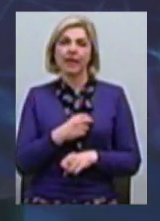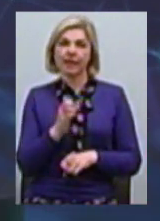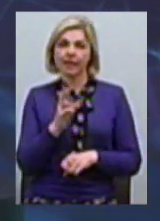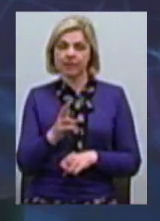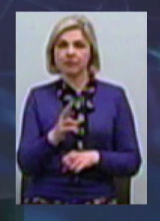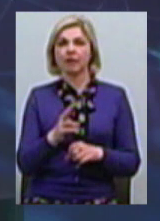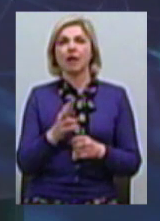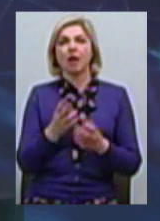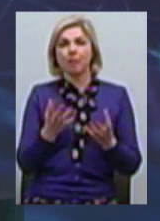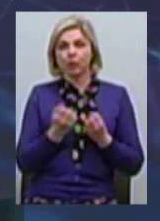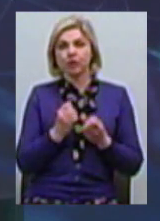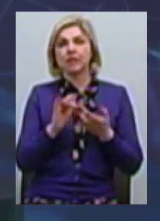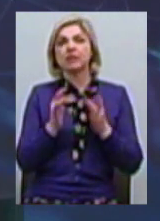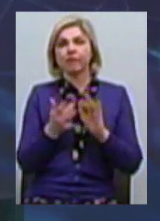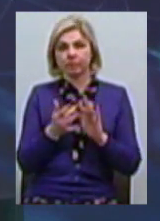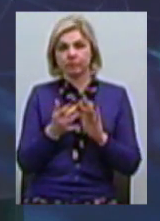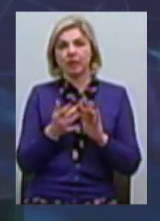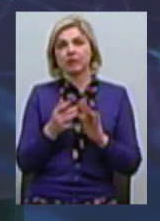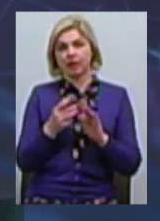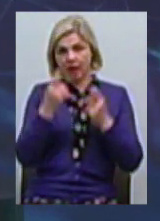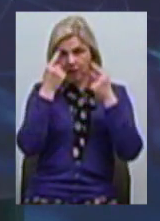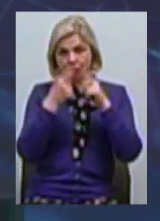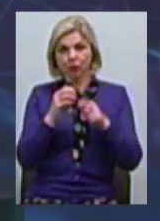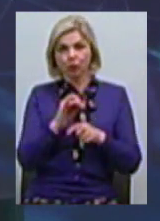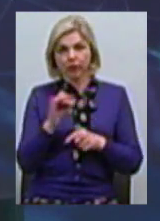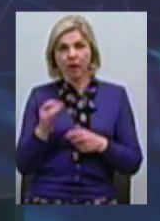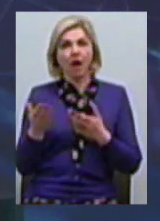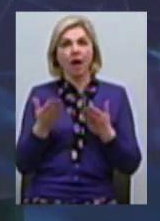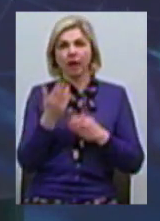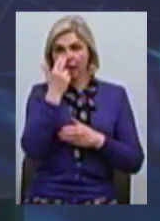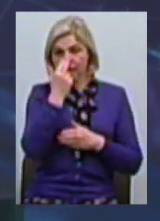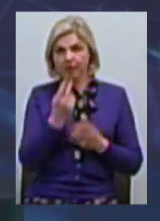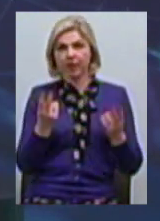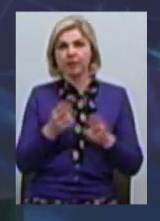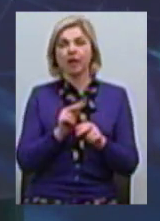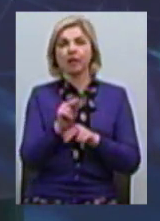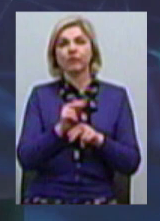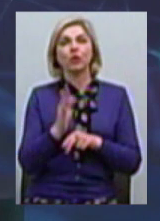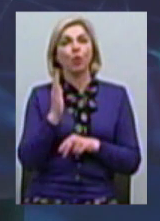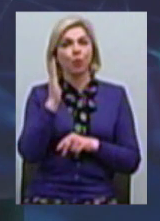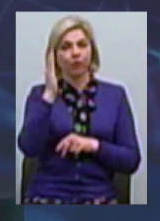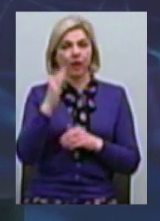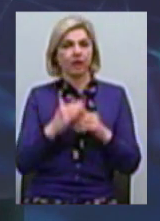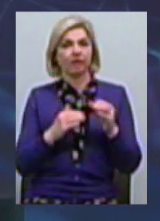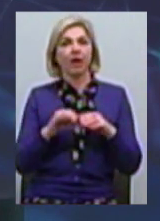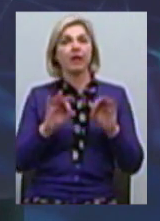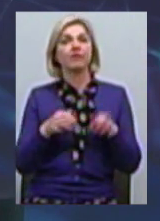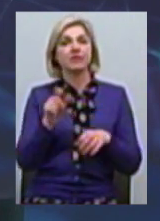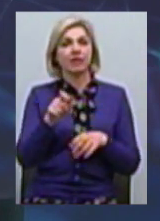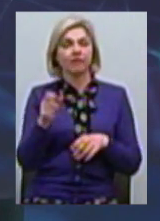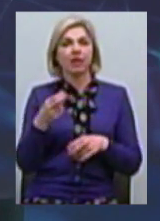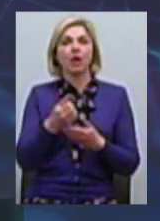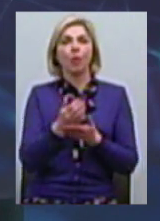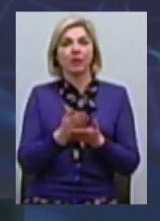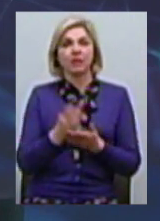широке впровадження цифрових технологій, а також яким навичкам потрібно навчати майбутніх фахівців для забезпечення